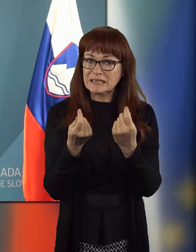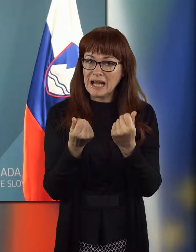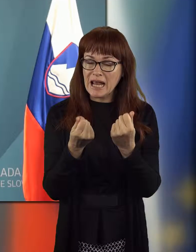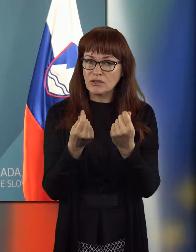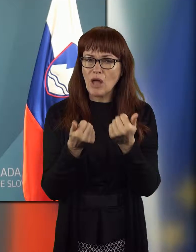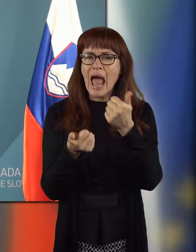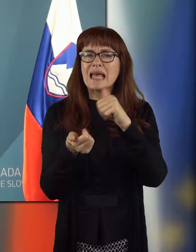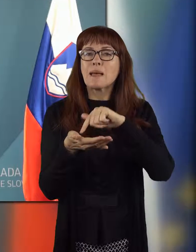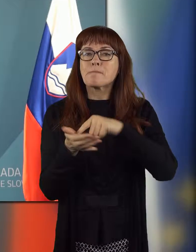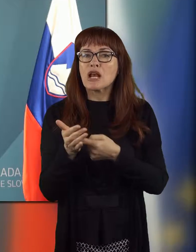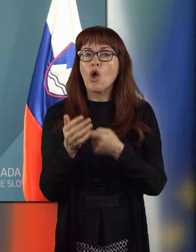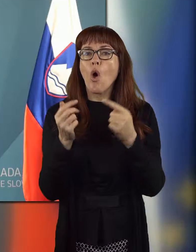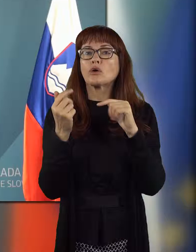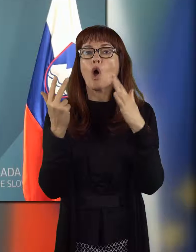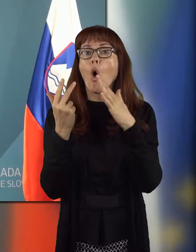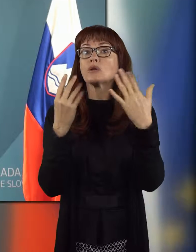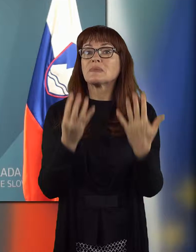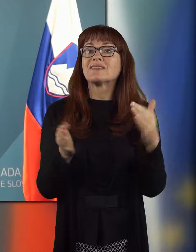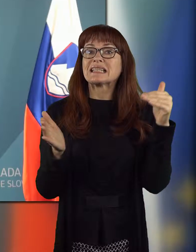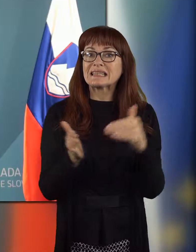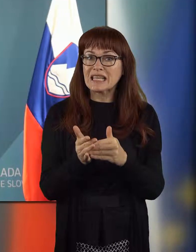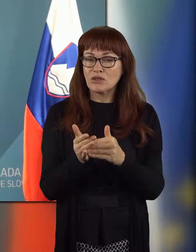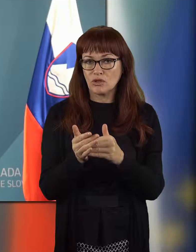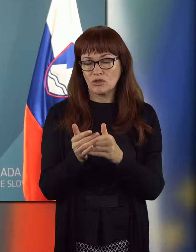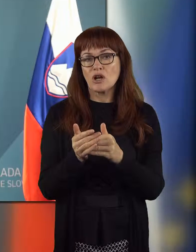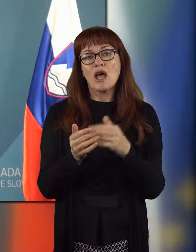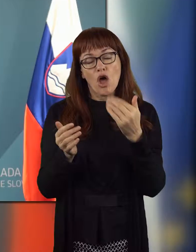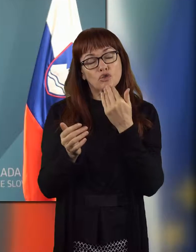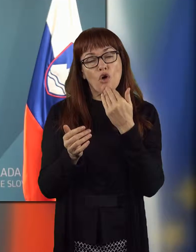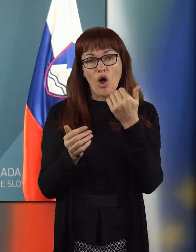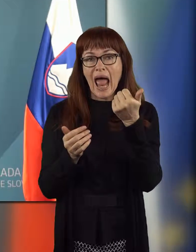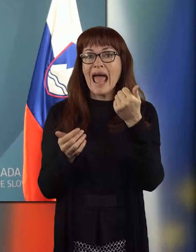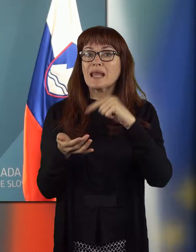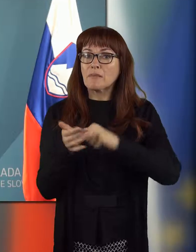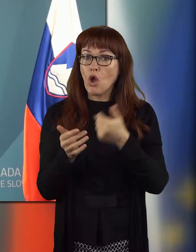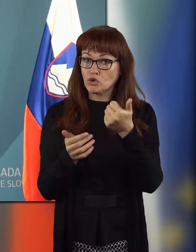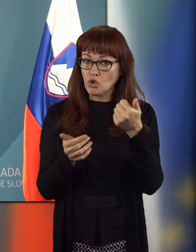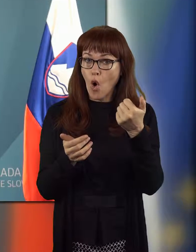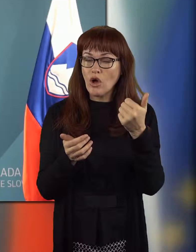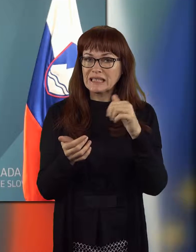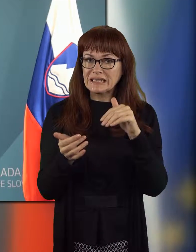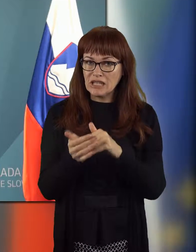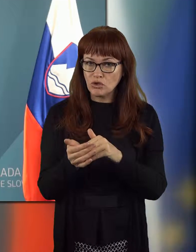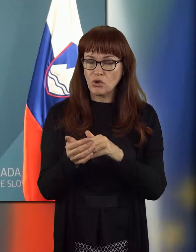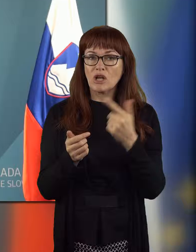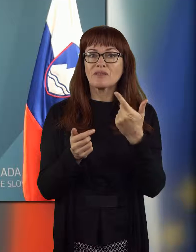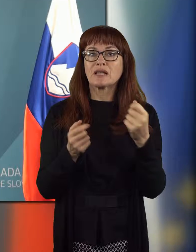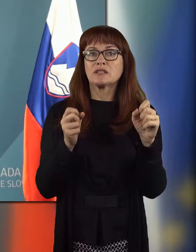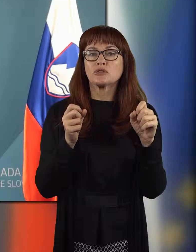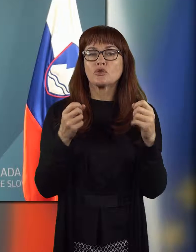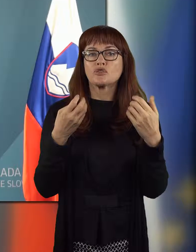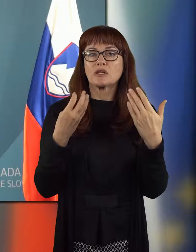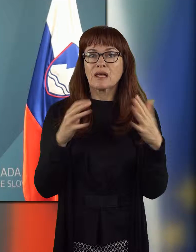skupaj sredstev 1 098 000, torej slab 1 100 000 evrov, v letu 2019